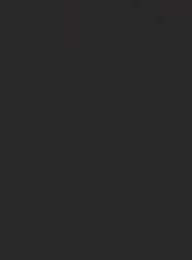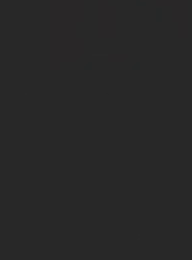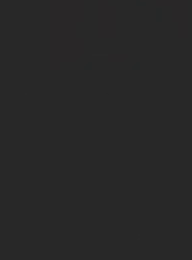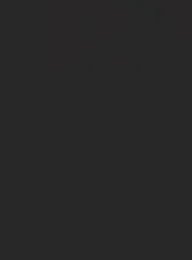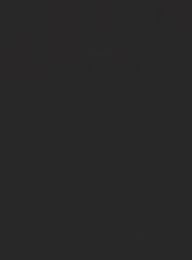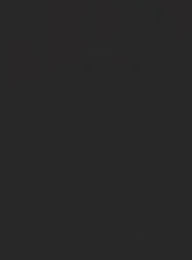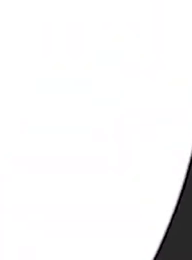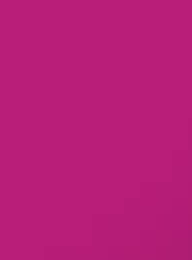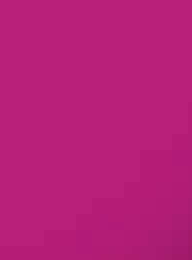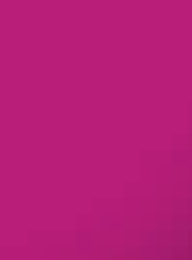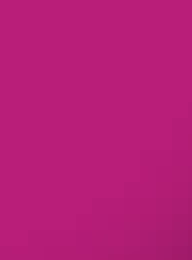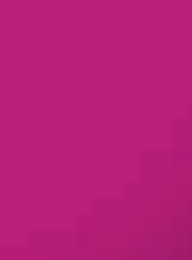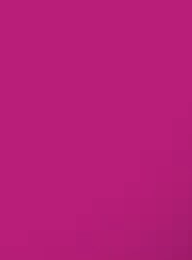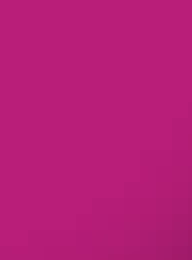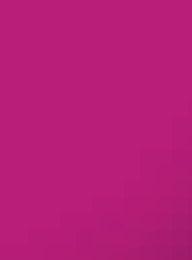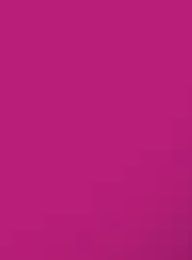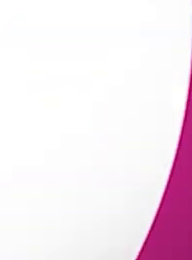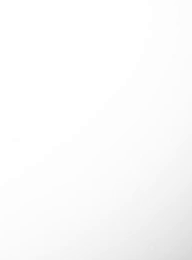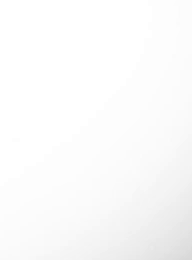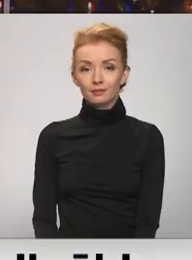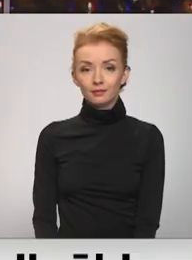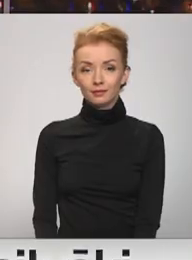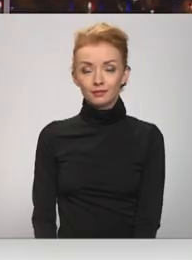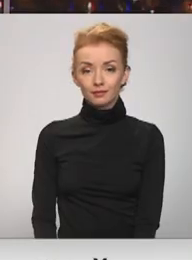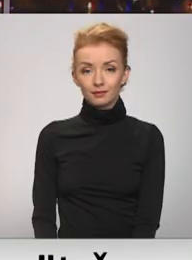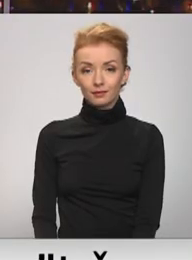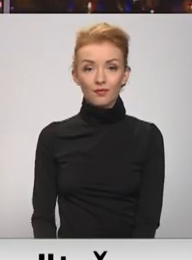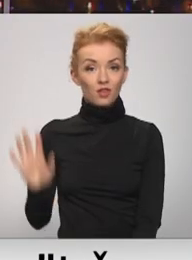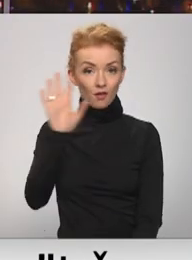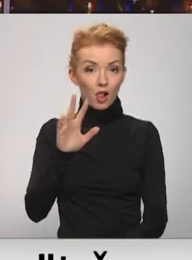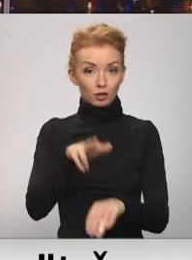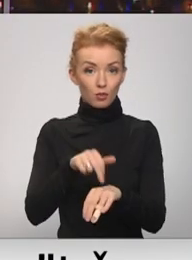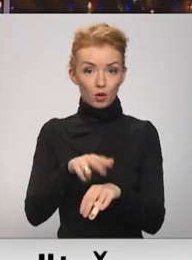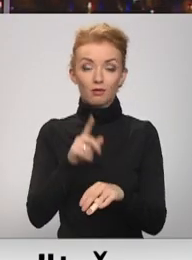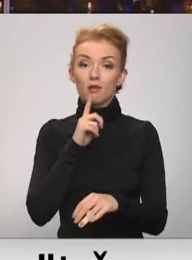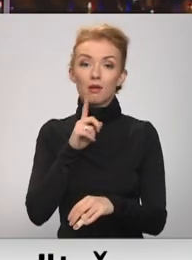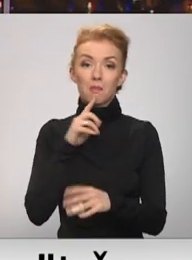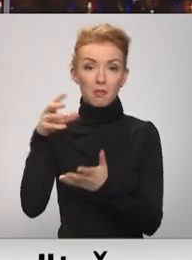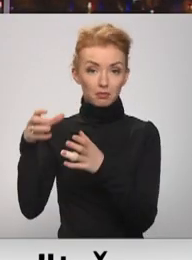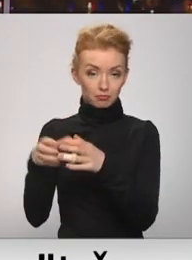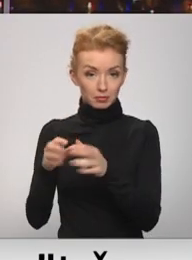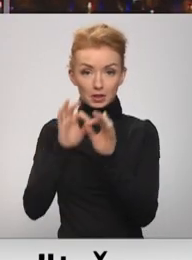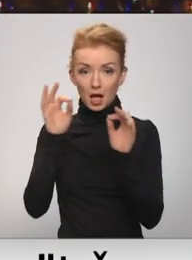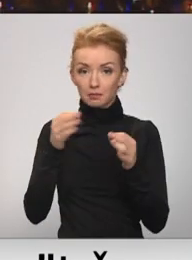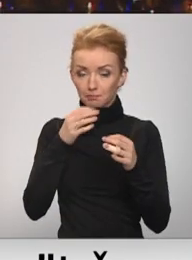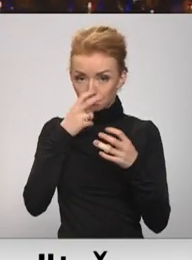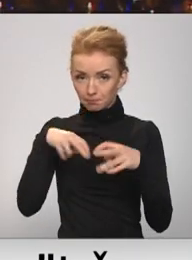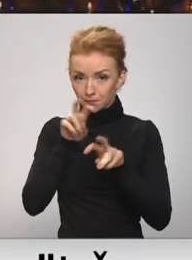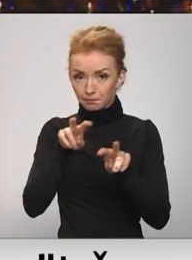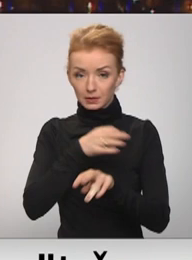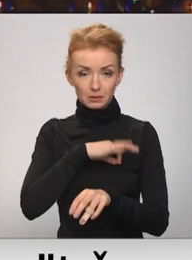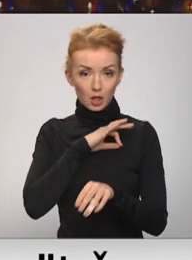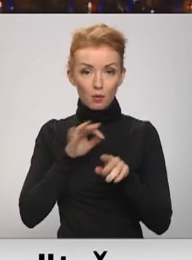Re! Viss ēters ir te! Valsts policijas Liepājas iecirknī ir sākts krimināla process par iespējams